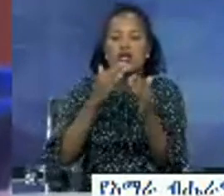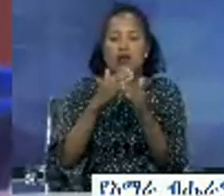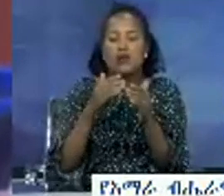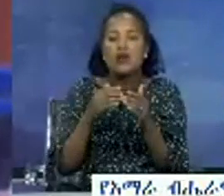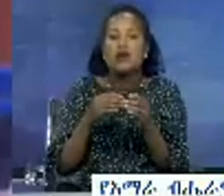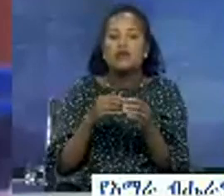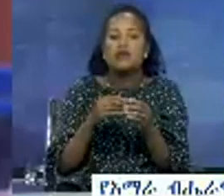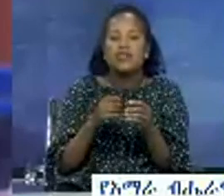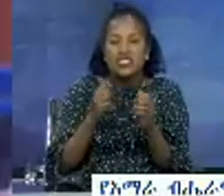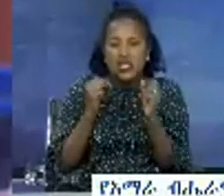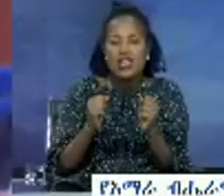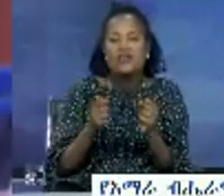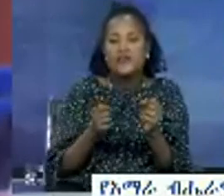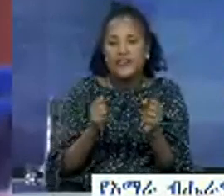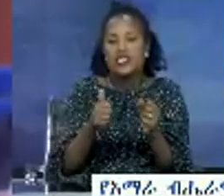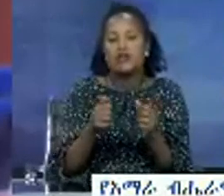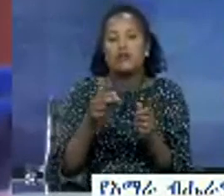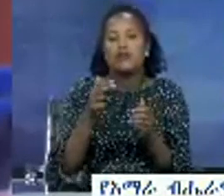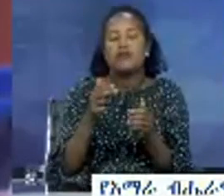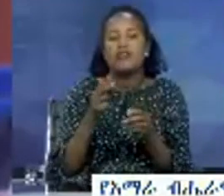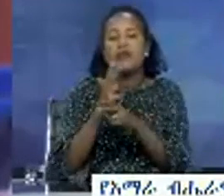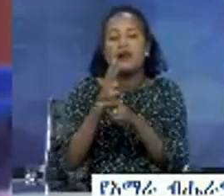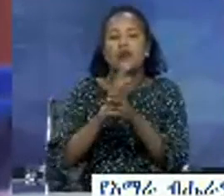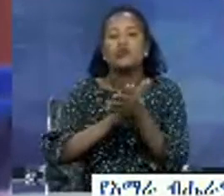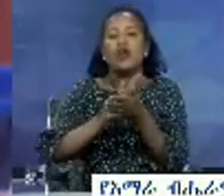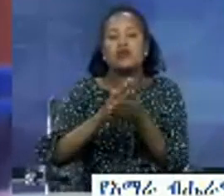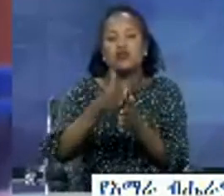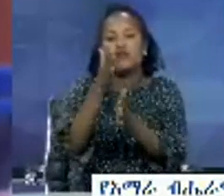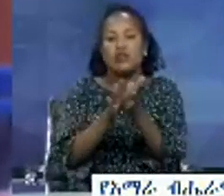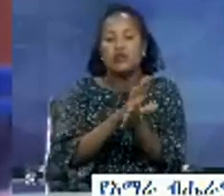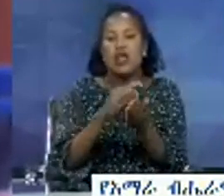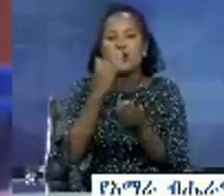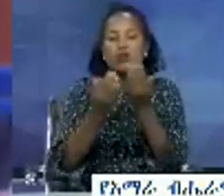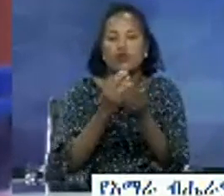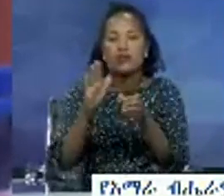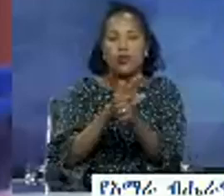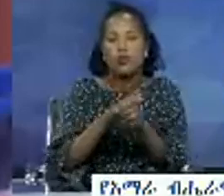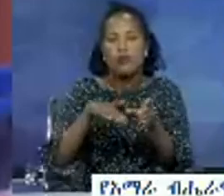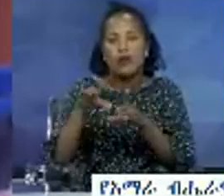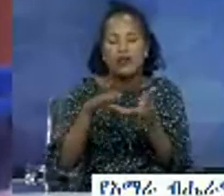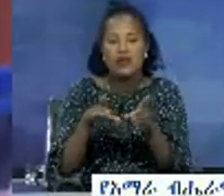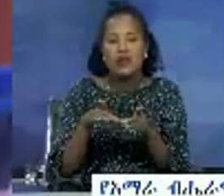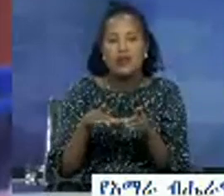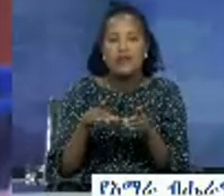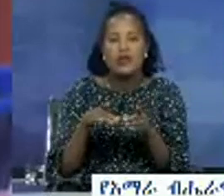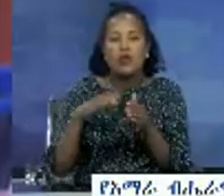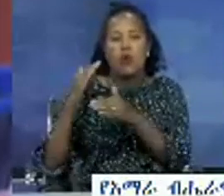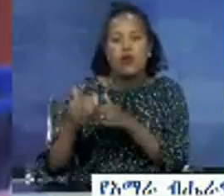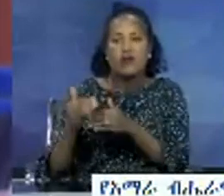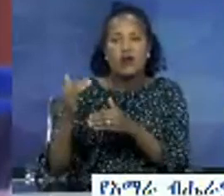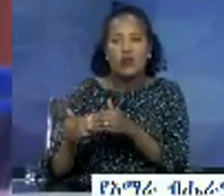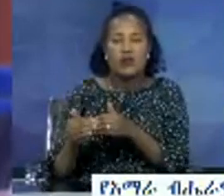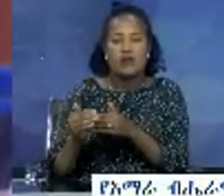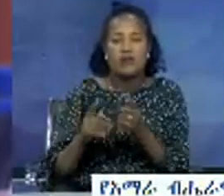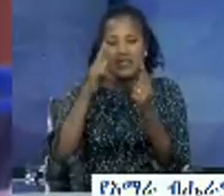በተሳለፈ ፍጥነትና በሚጠበቀው ጥራት እንዲፈጸሙና ለአገልግሎት እንዲበቁ ከማድረግ ጎን ለጎን